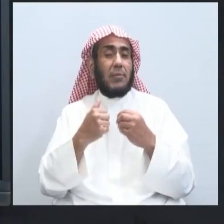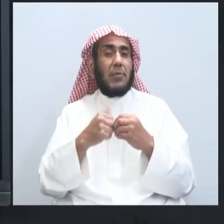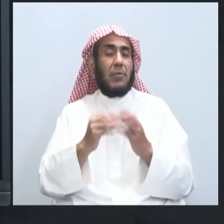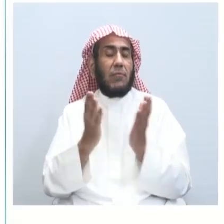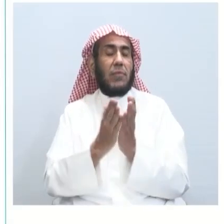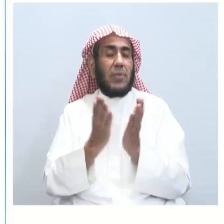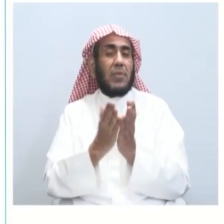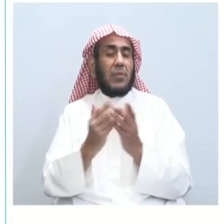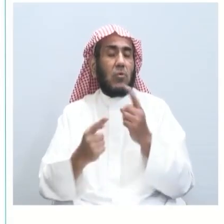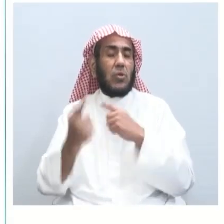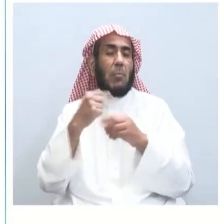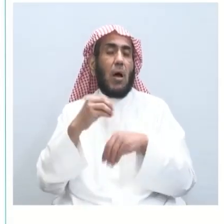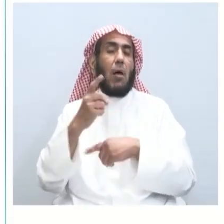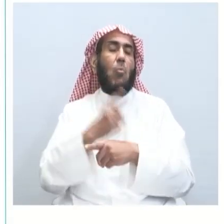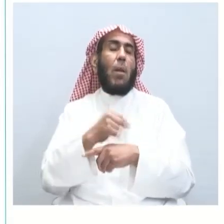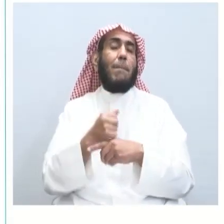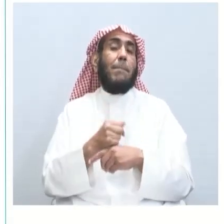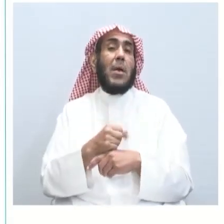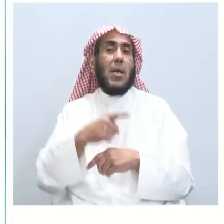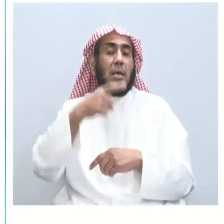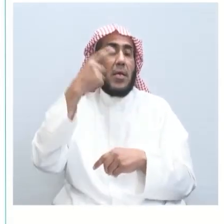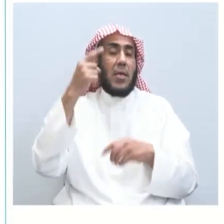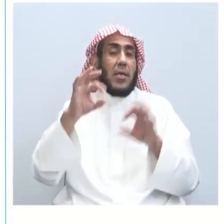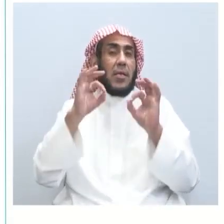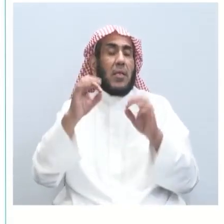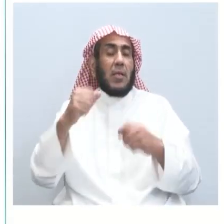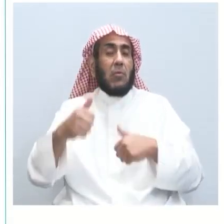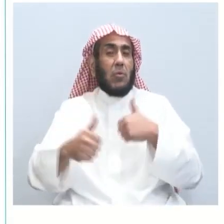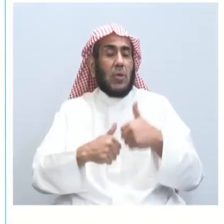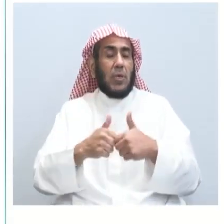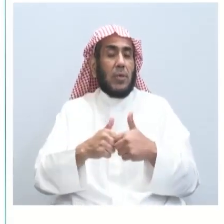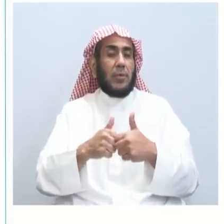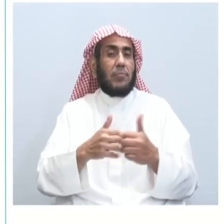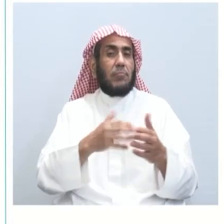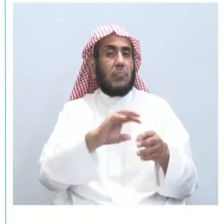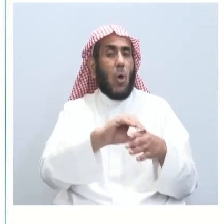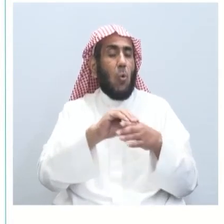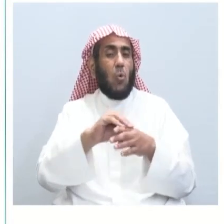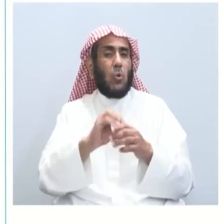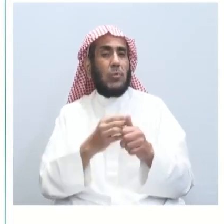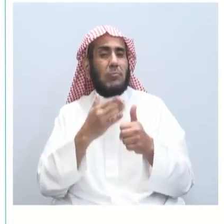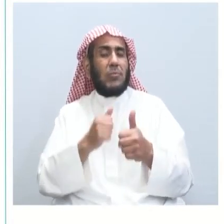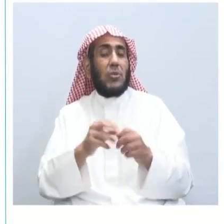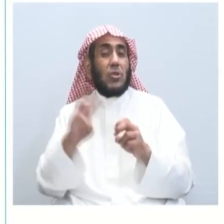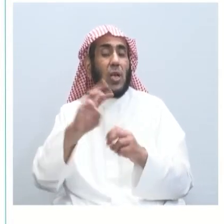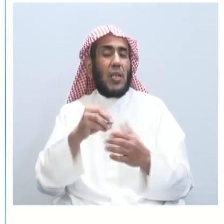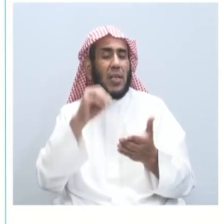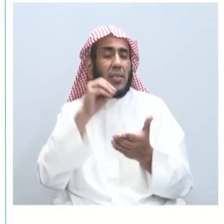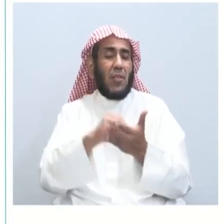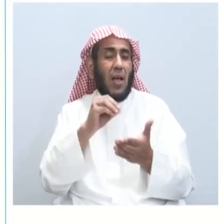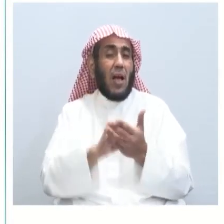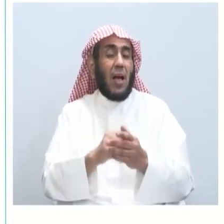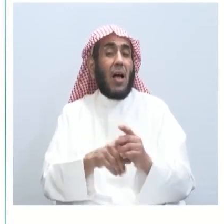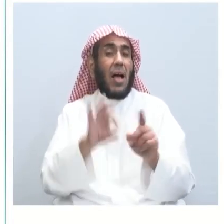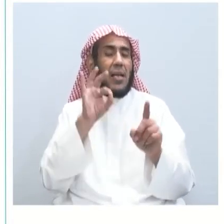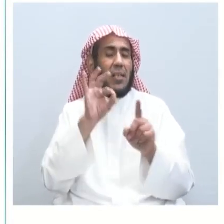الدرس او دروس السابق اذا المنافسه تقود الشركات الى ان تضع اهداف